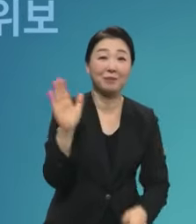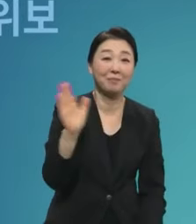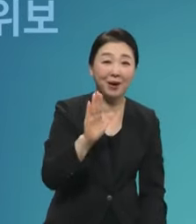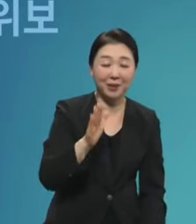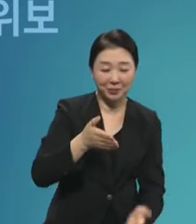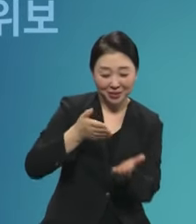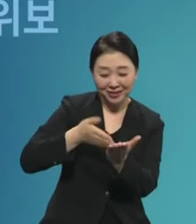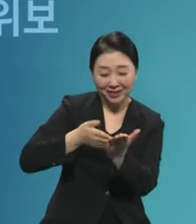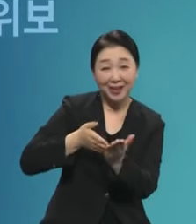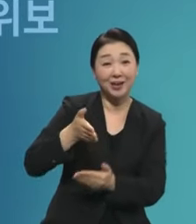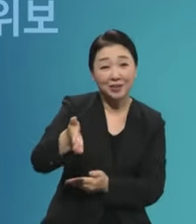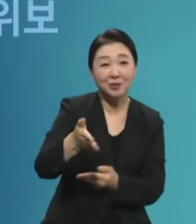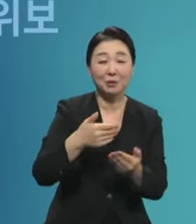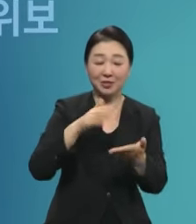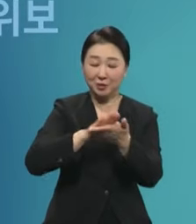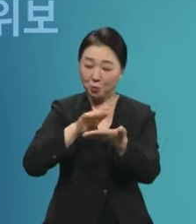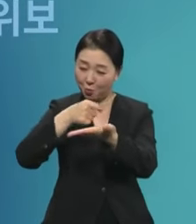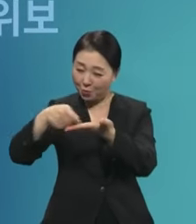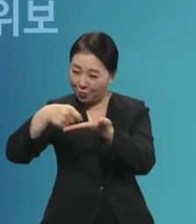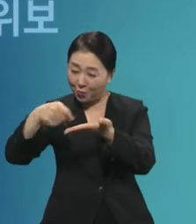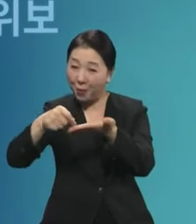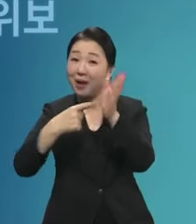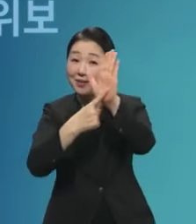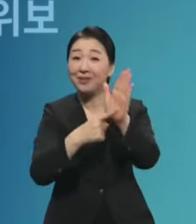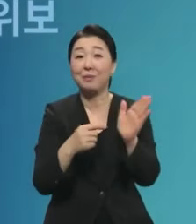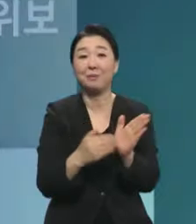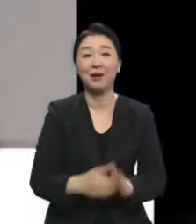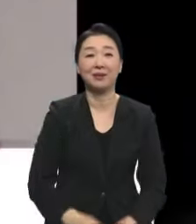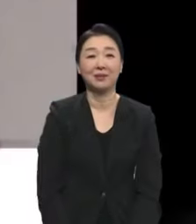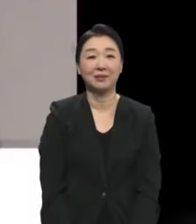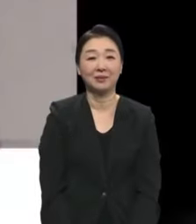기상캐스터가 직접 손으로 그린 일기예보를 전한 건데요.